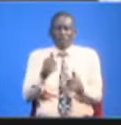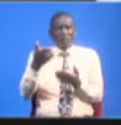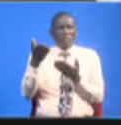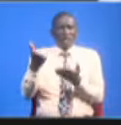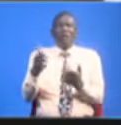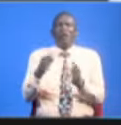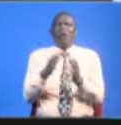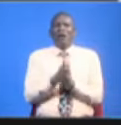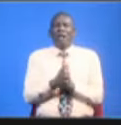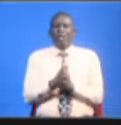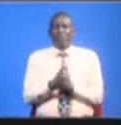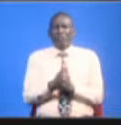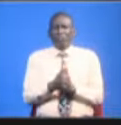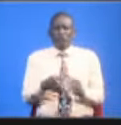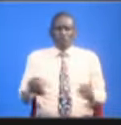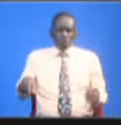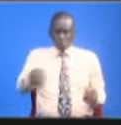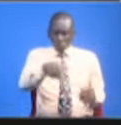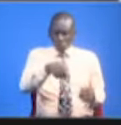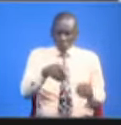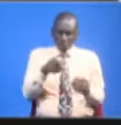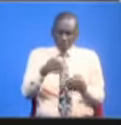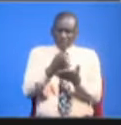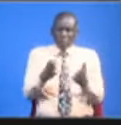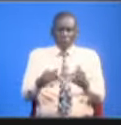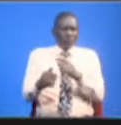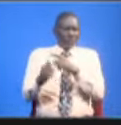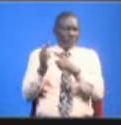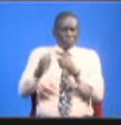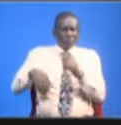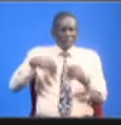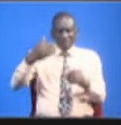na nasi kila siku katika hii taifa la Kenya,